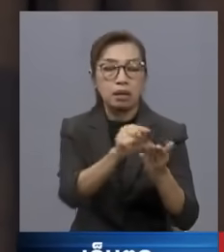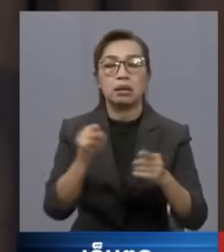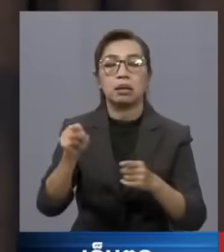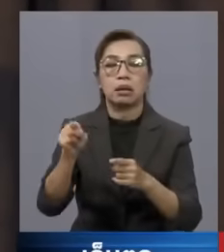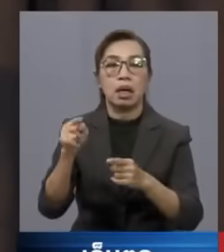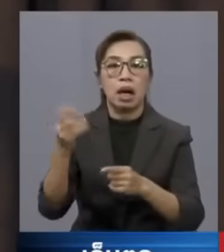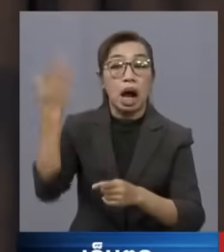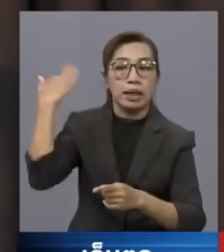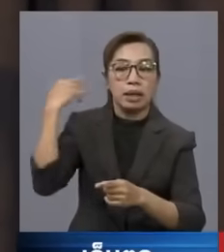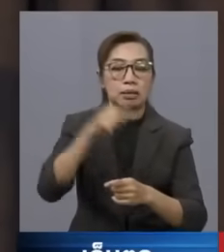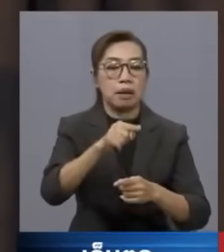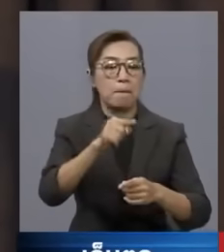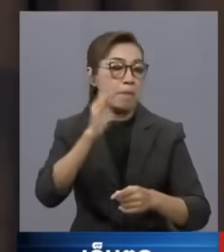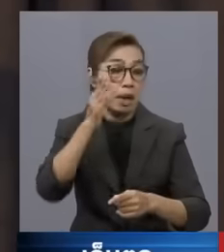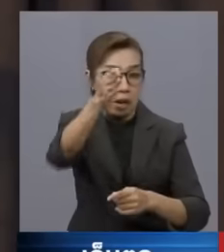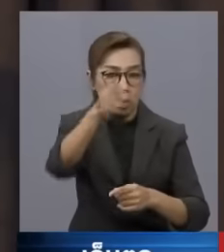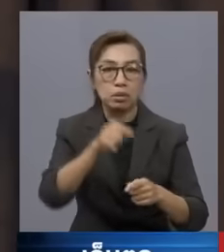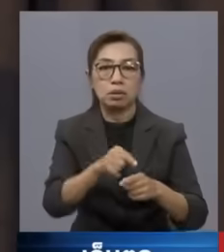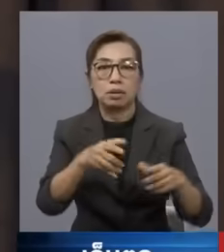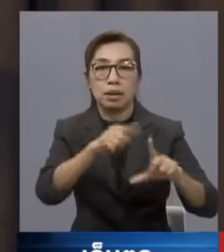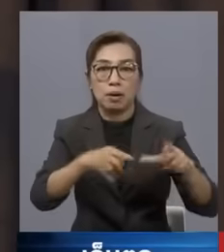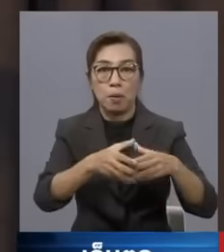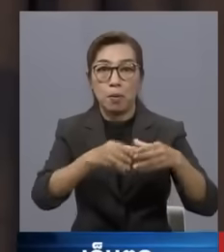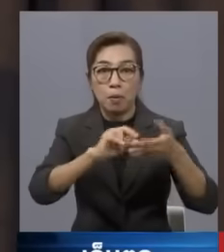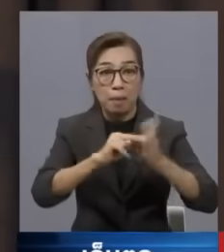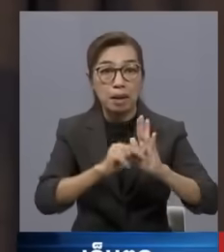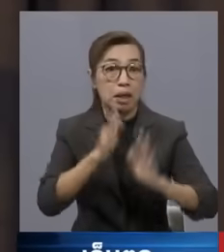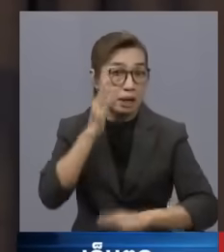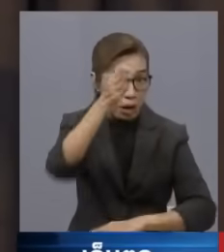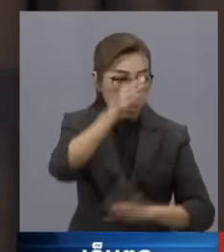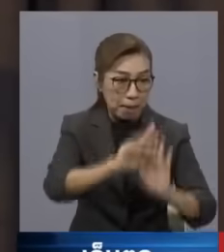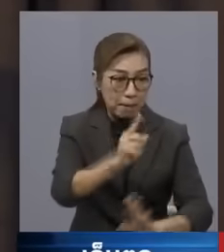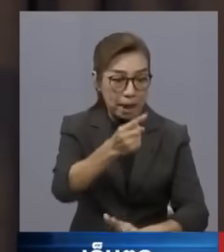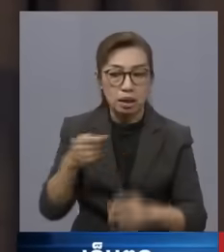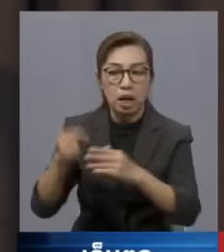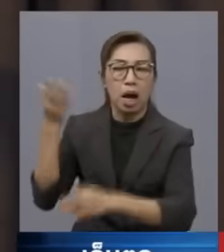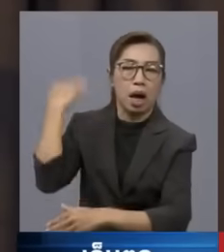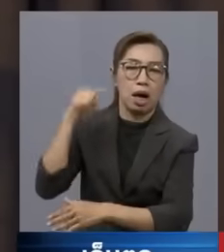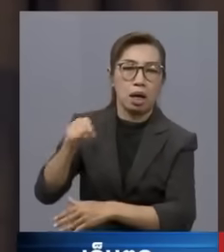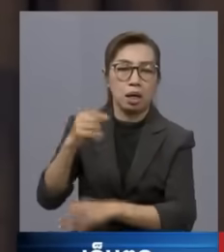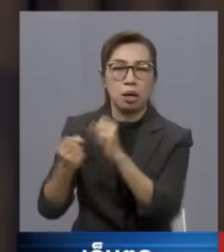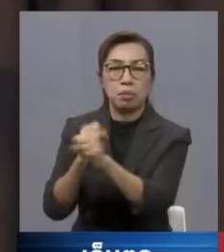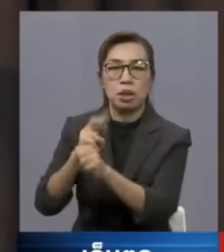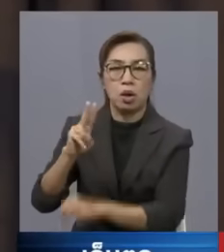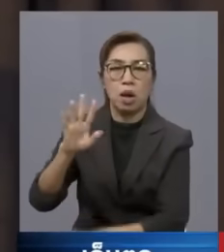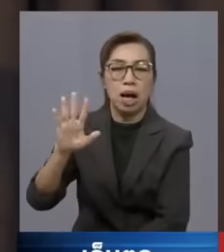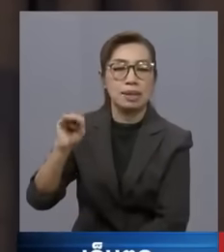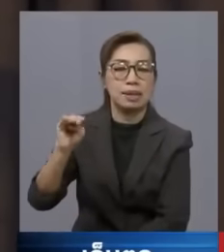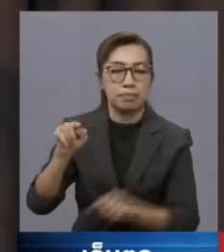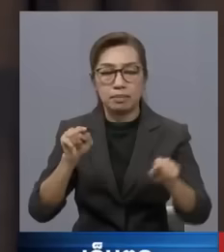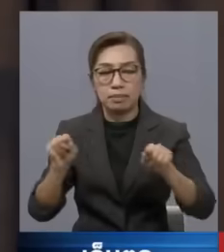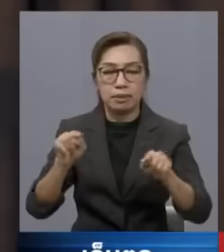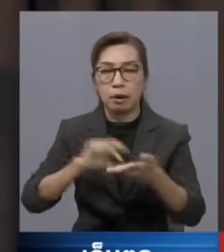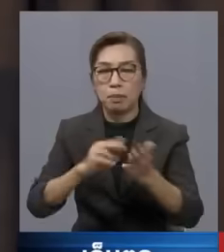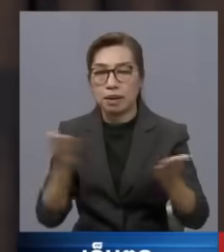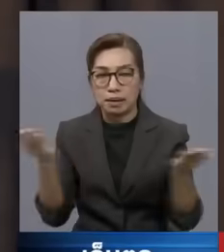แล้วก็อนาคตระหว่างอนาคตรูปแบบใหม่กับอดีตในยุค 2540แน่นอนว่าสงคราม